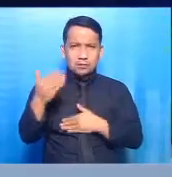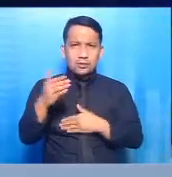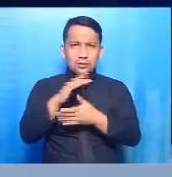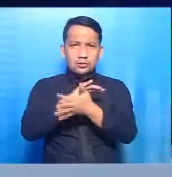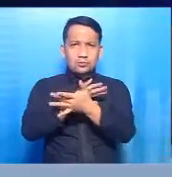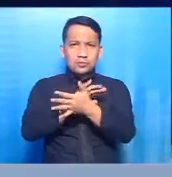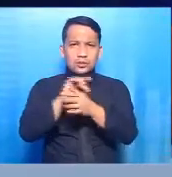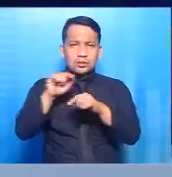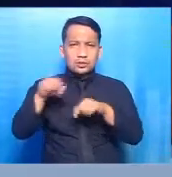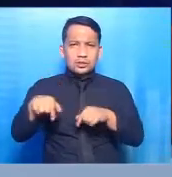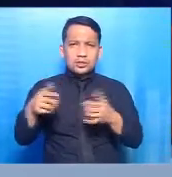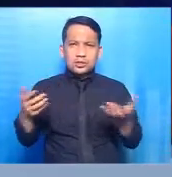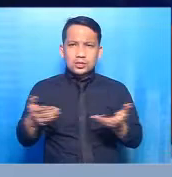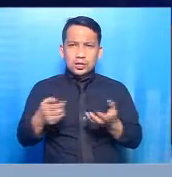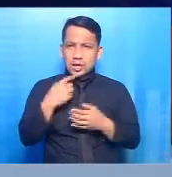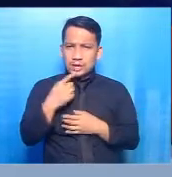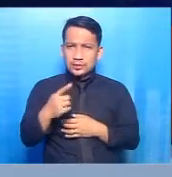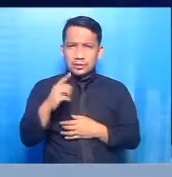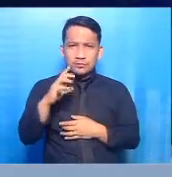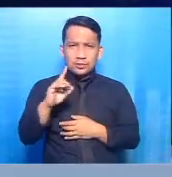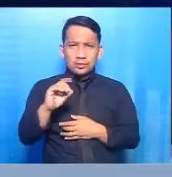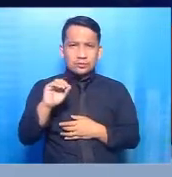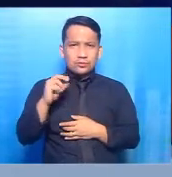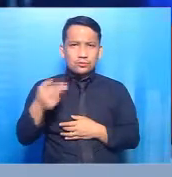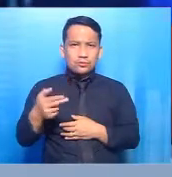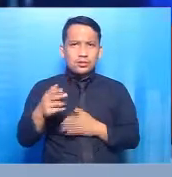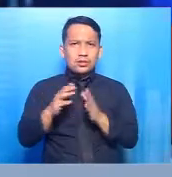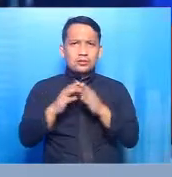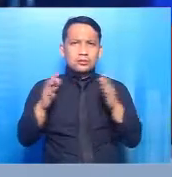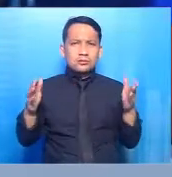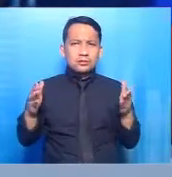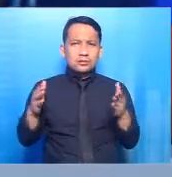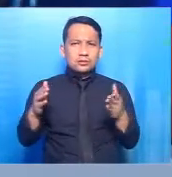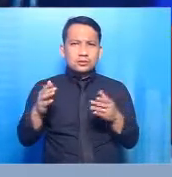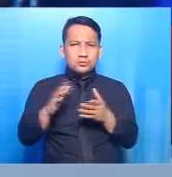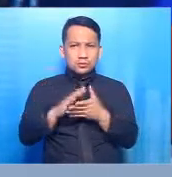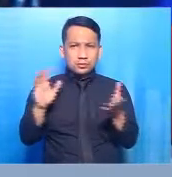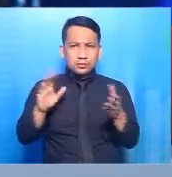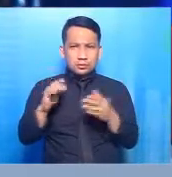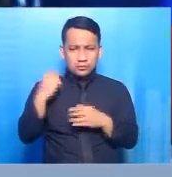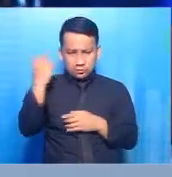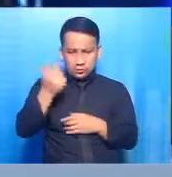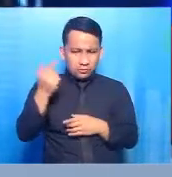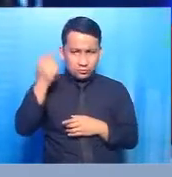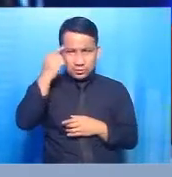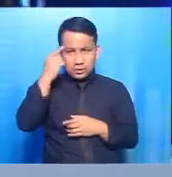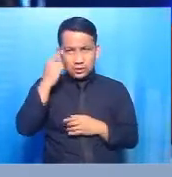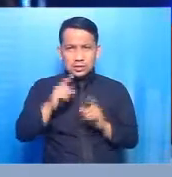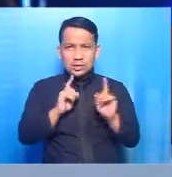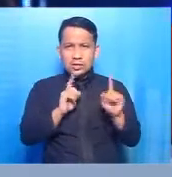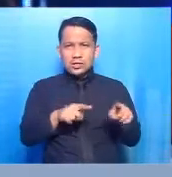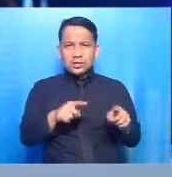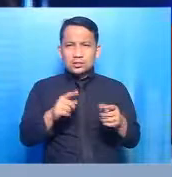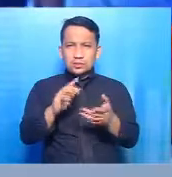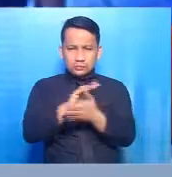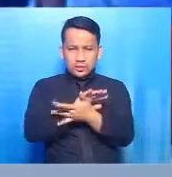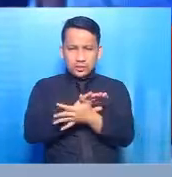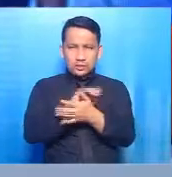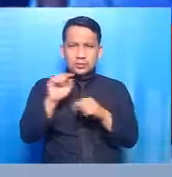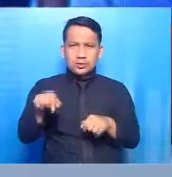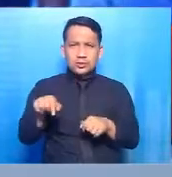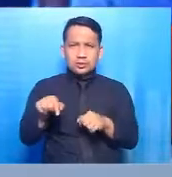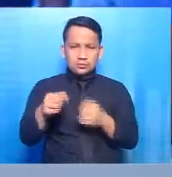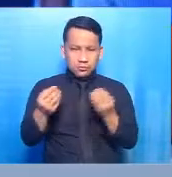COVID-19 cases. Sabi ng Department of Health, malaki na ang iniunlad ng gobyerno sa pagresponde sa pandemya mula